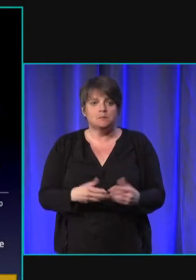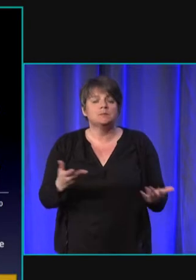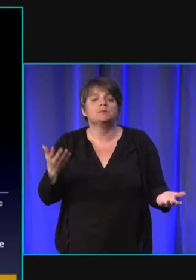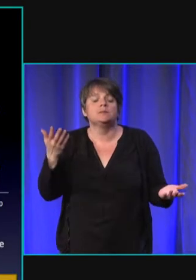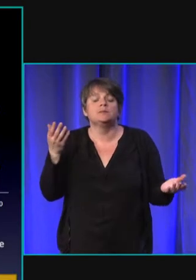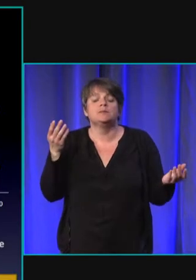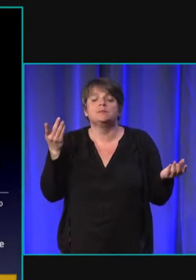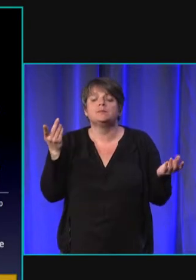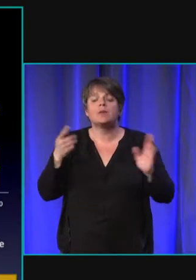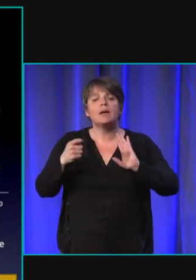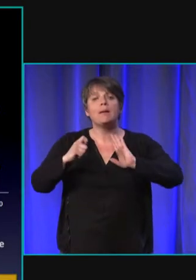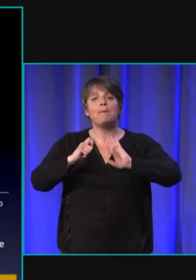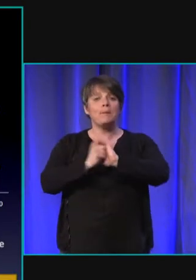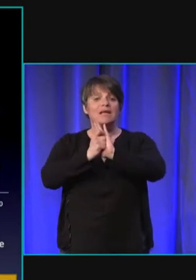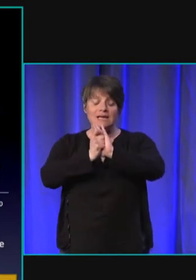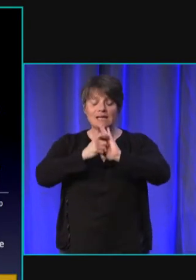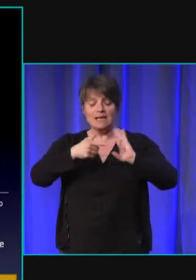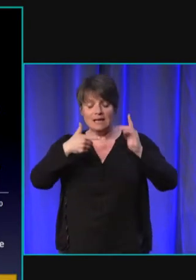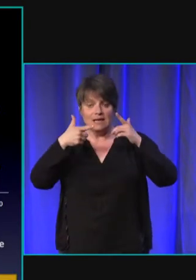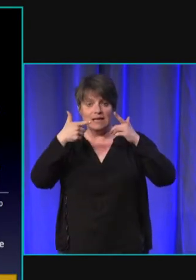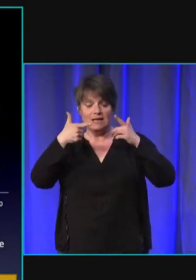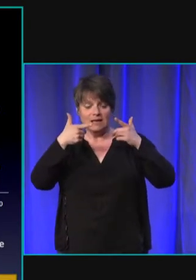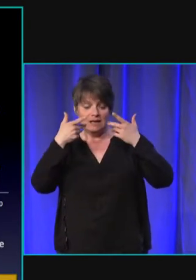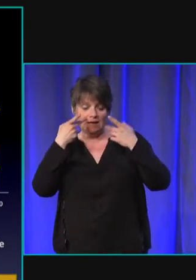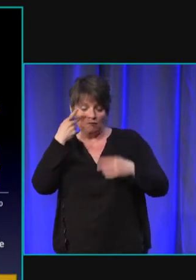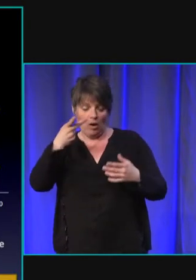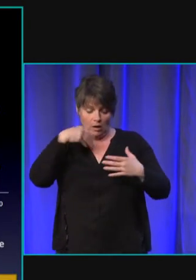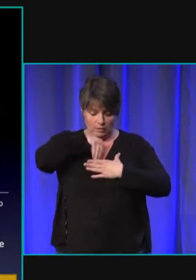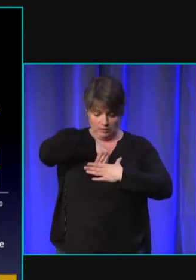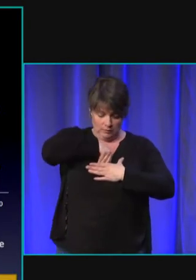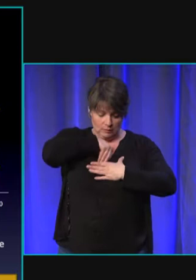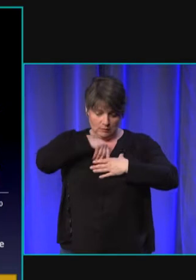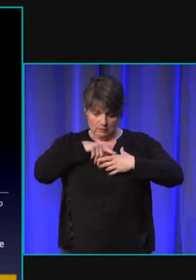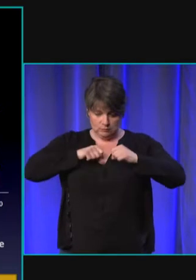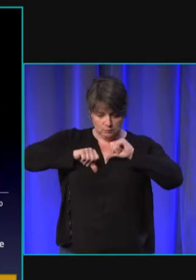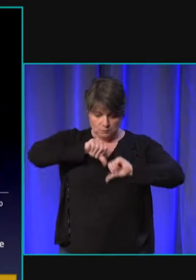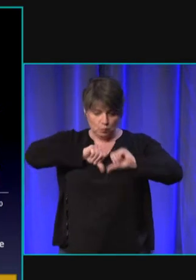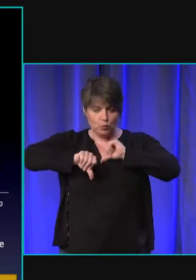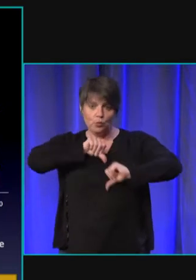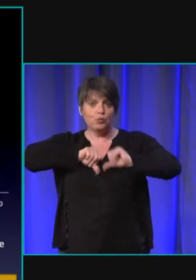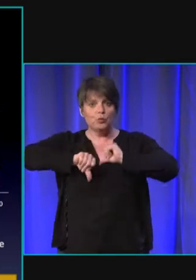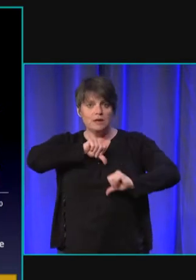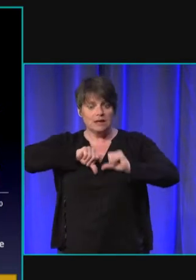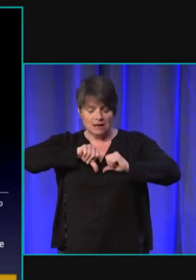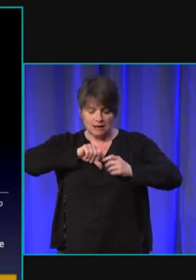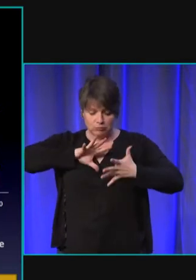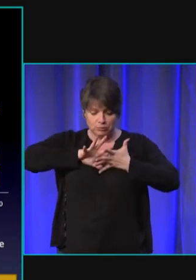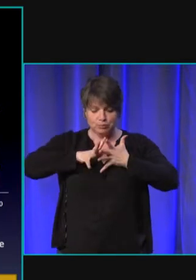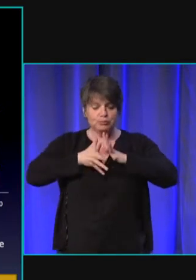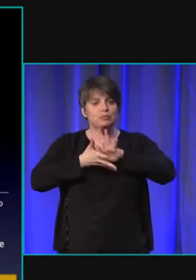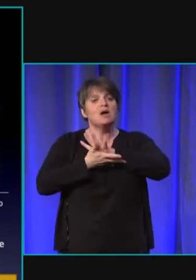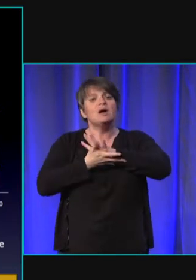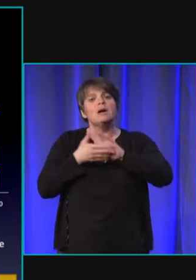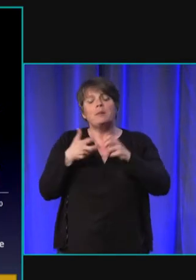Alors, lorsqu'on regarde un petit peu l'évolution de ces produits métaboliques, notamment le taux de lactate que l'on retrouve